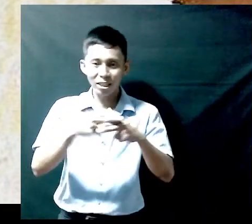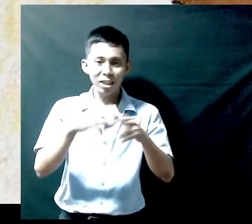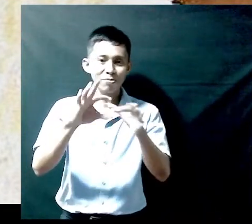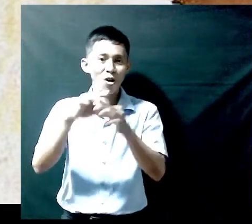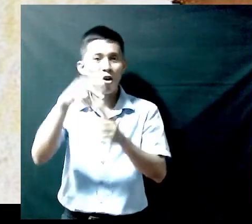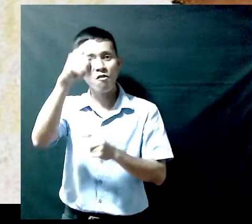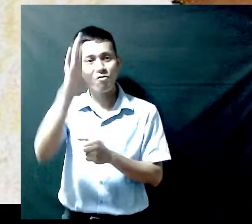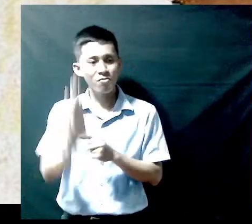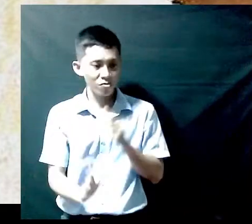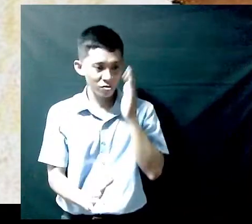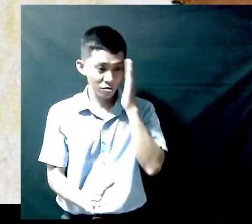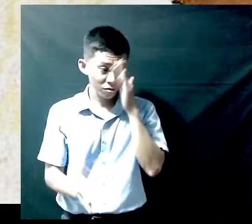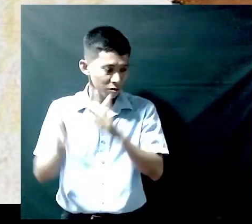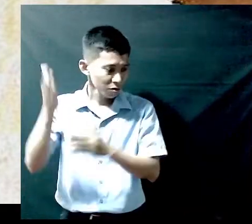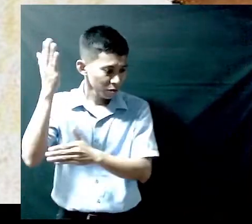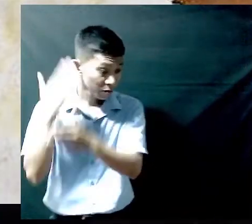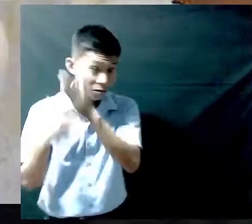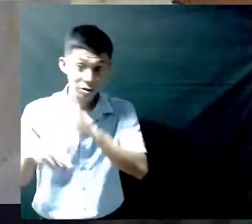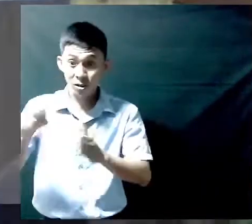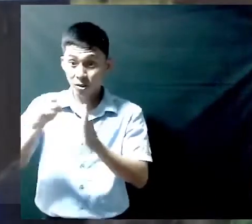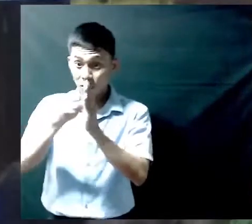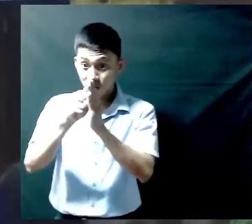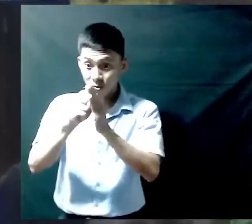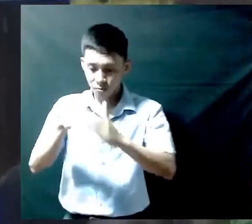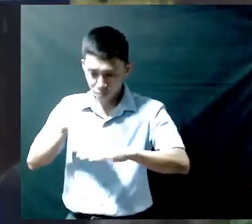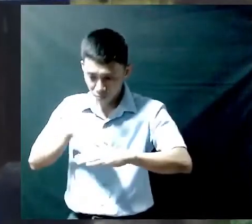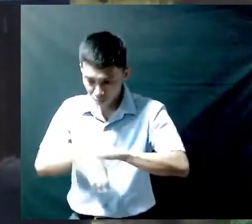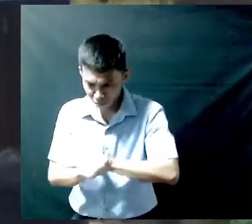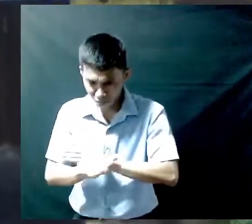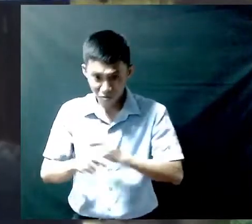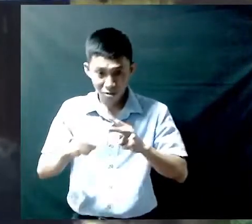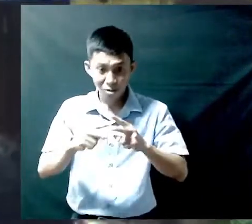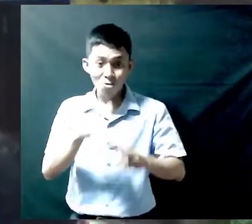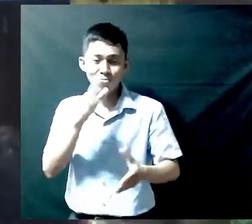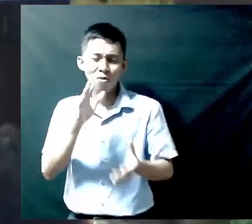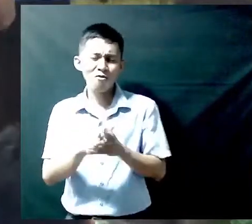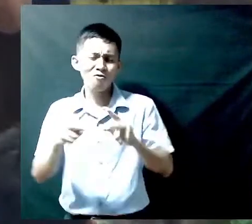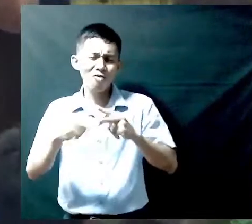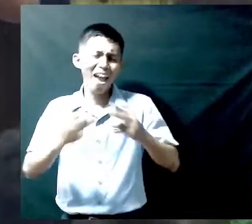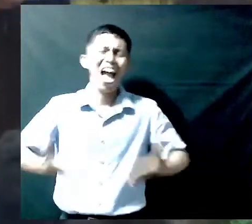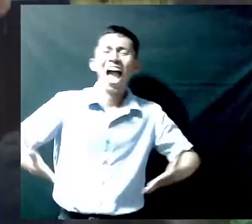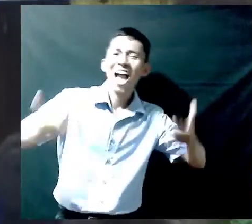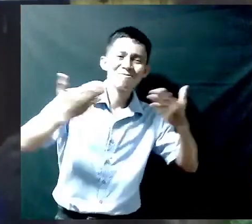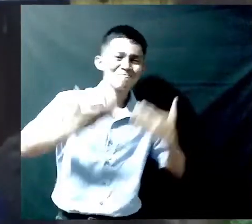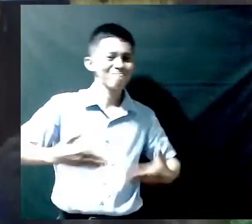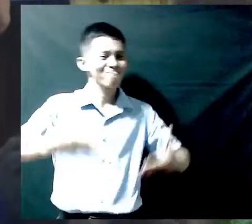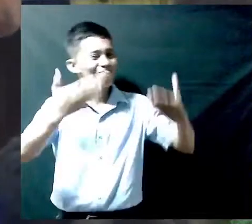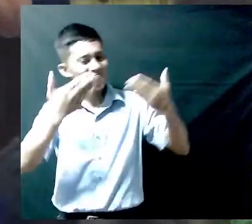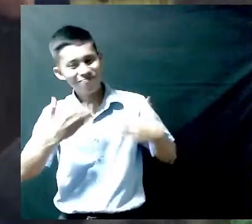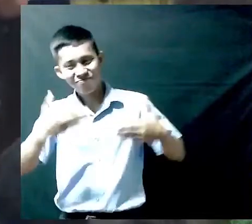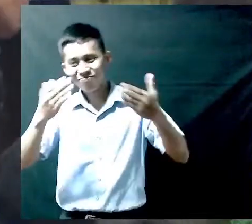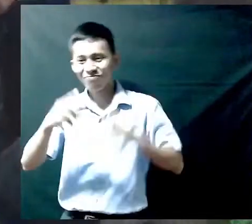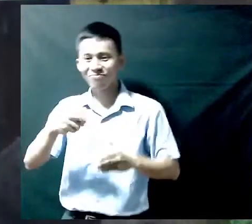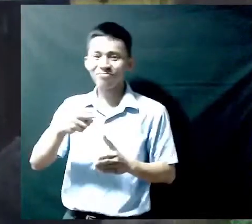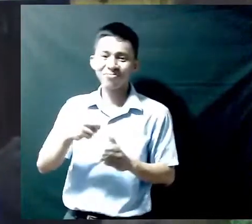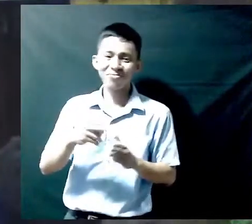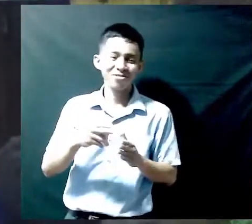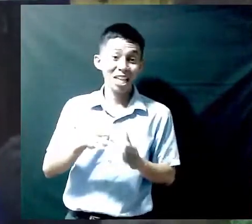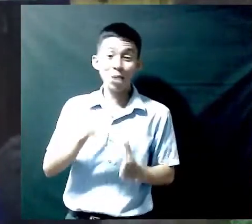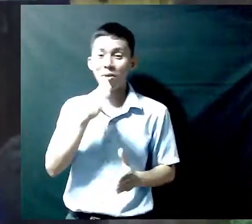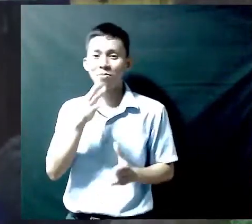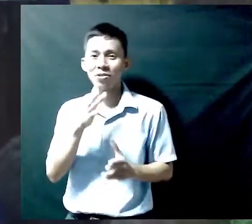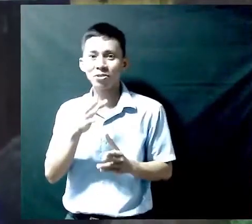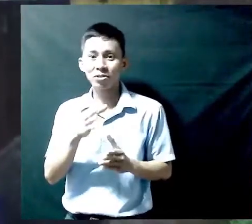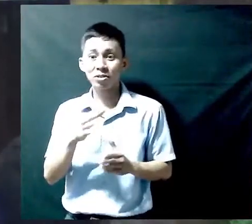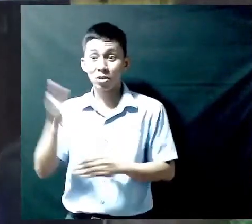si Samuel ni Hana, ang saya-saya nila. And the Lord ordained it na siya'y ipinanganak